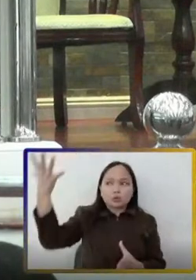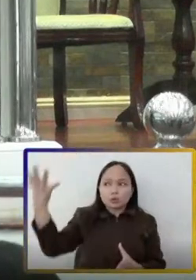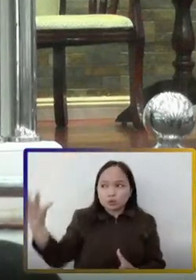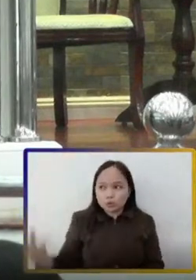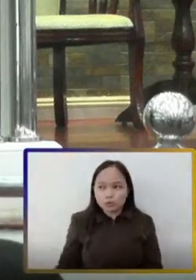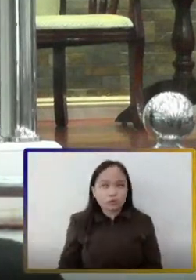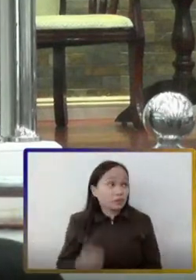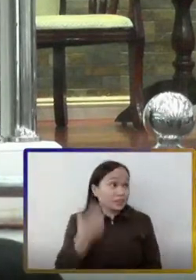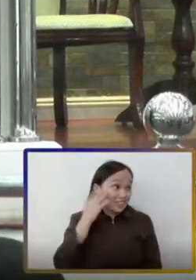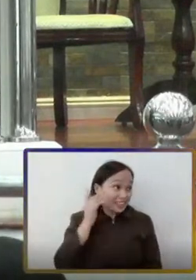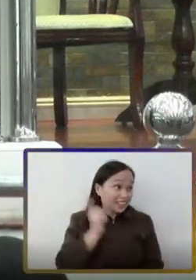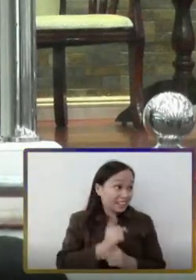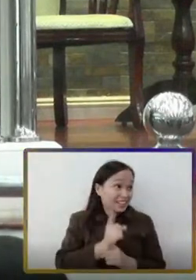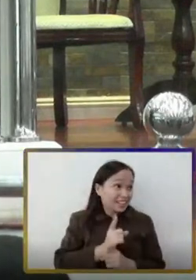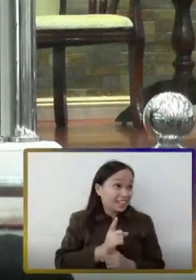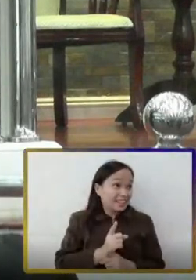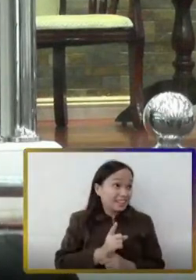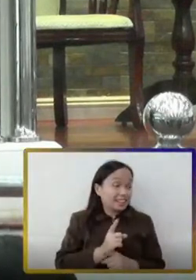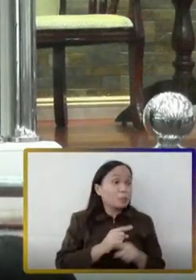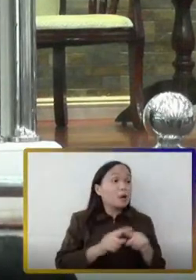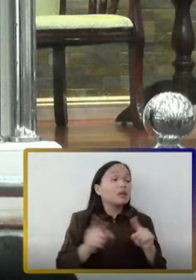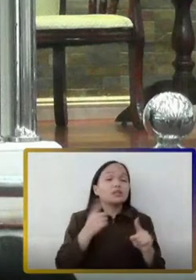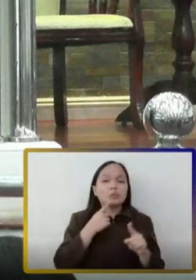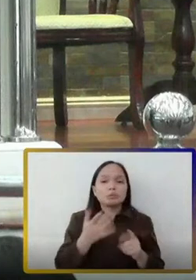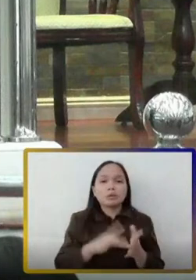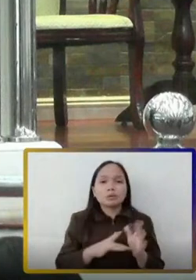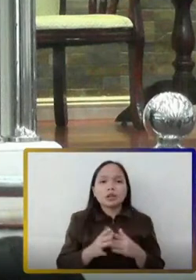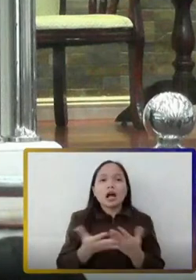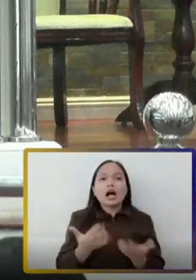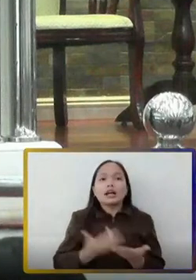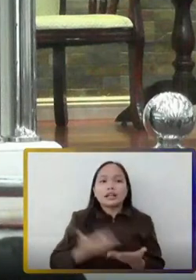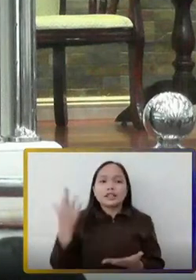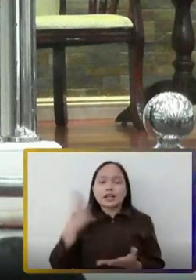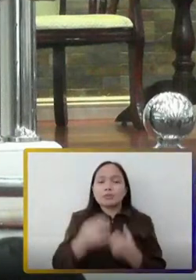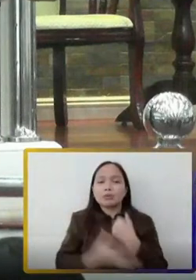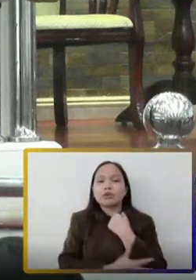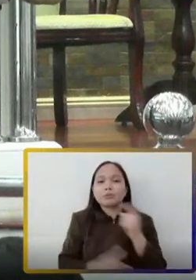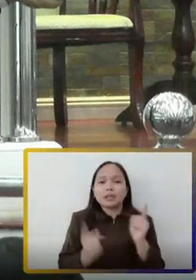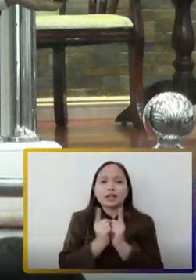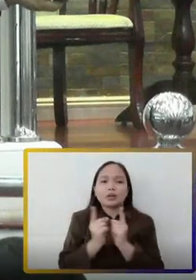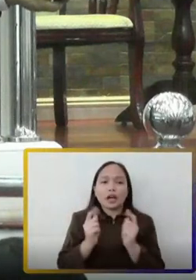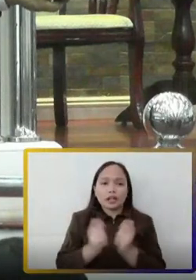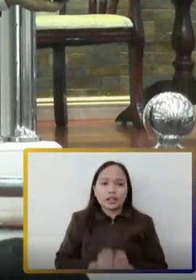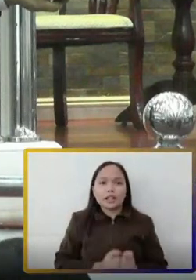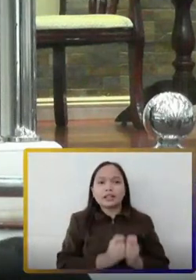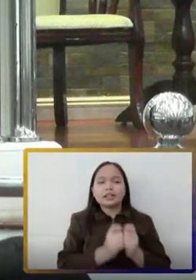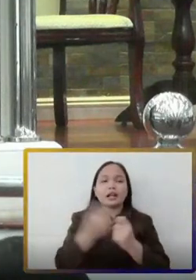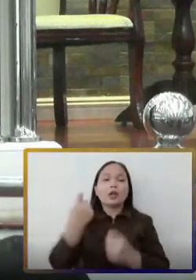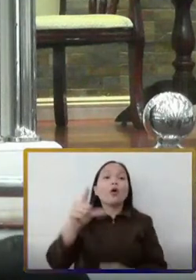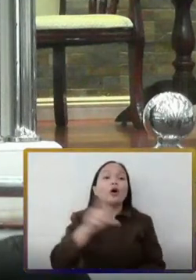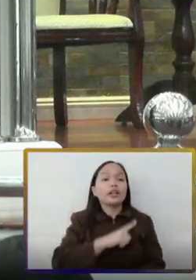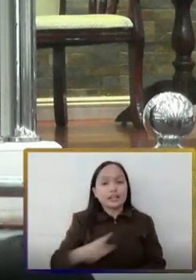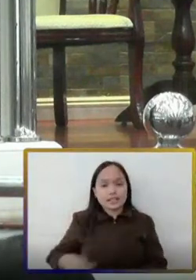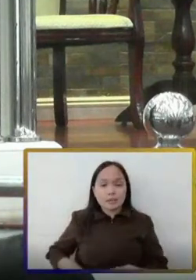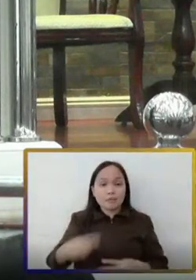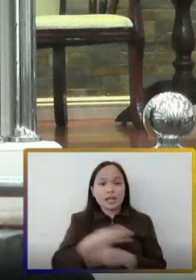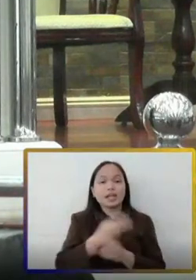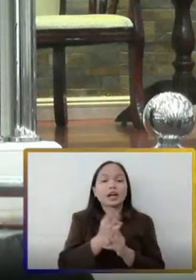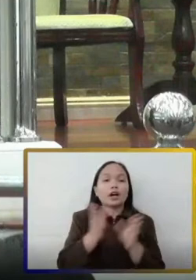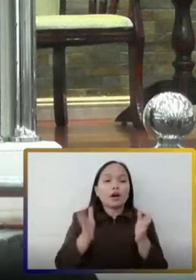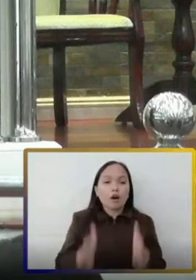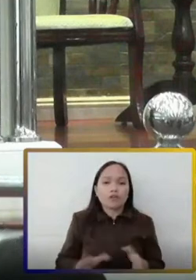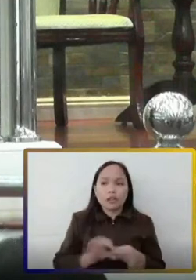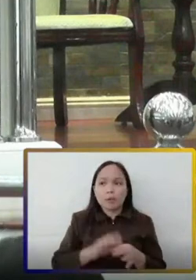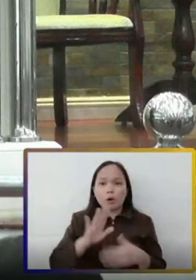Tandaan nyo sabi ng Biblia, the rich and poor meet together. The Lord is the